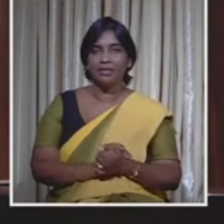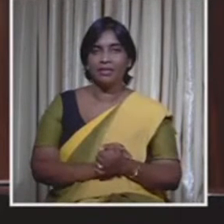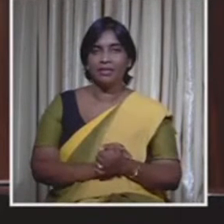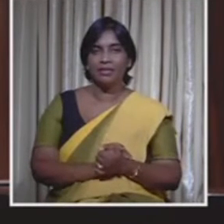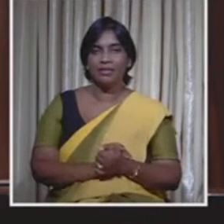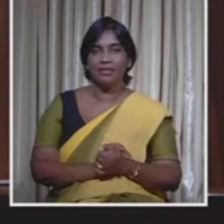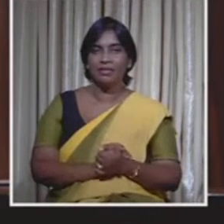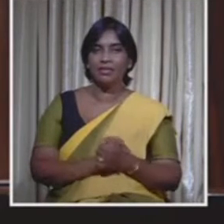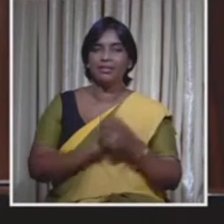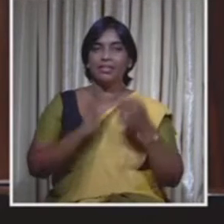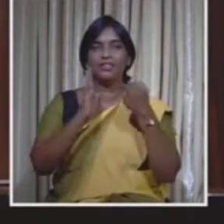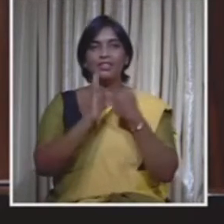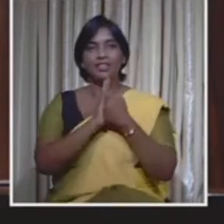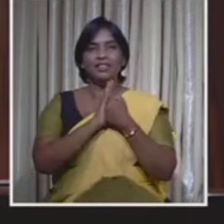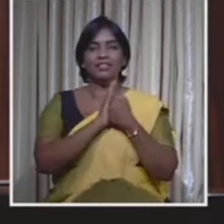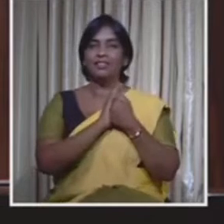ගරු